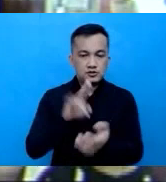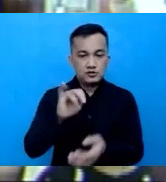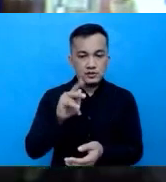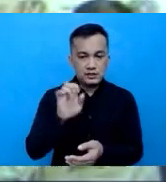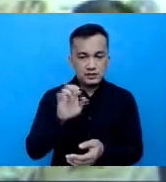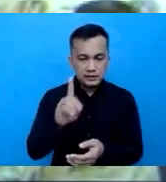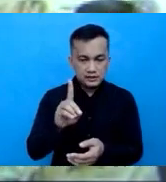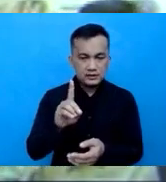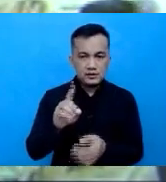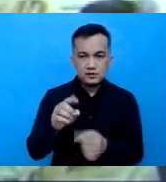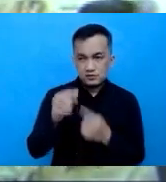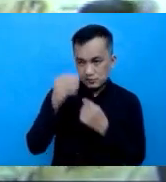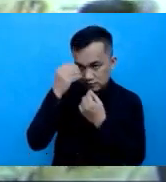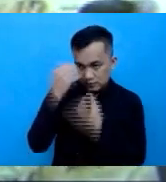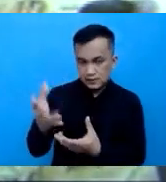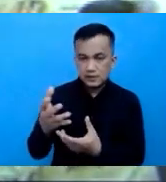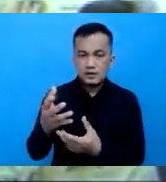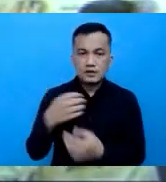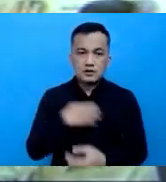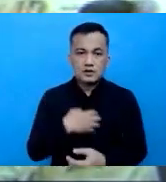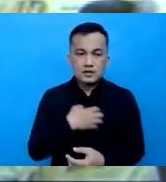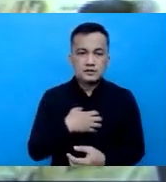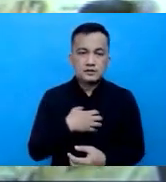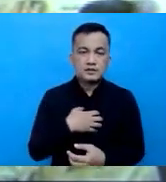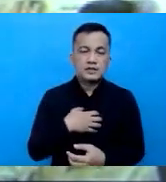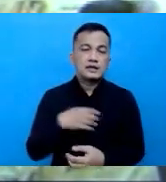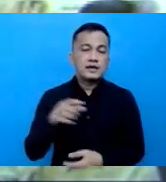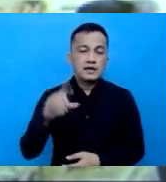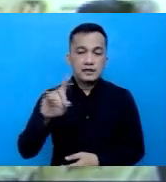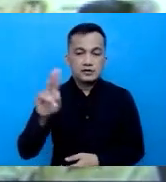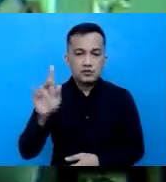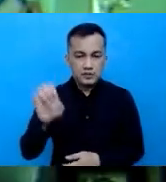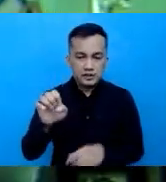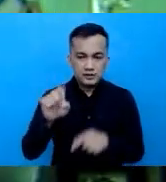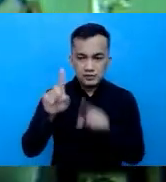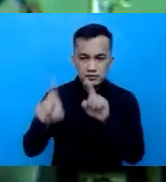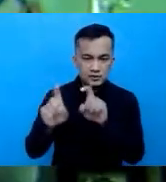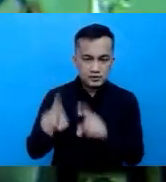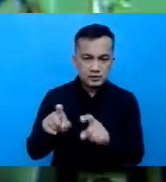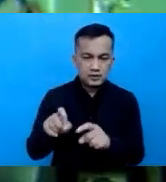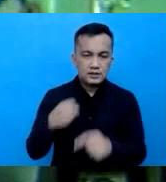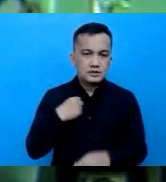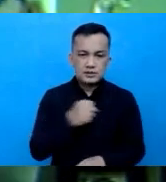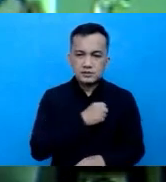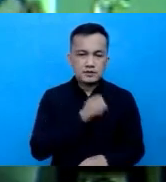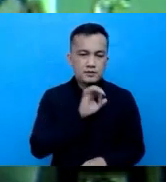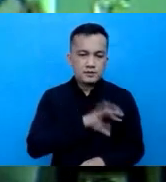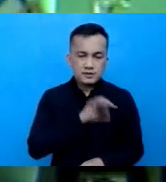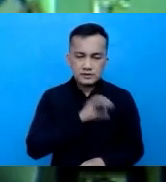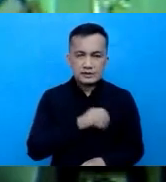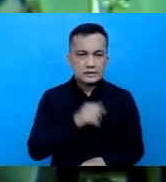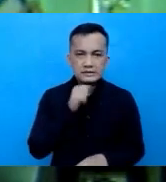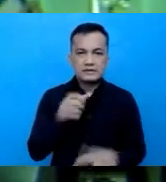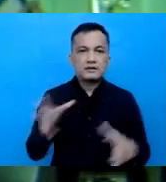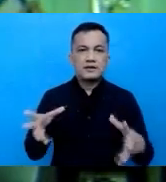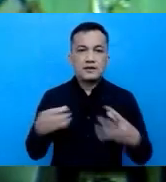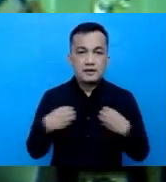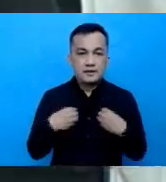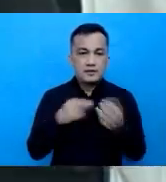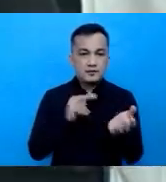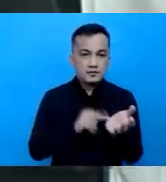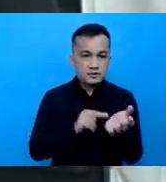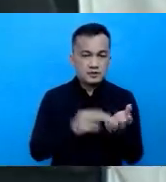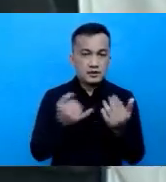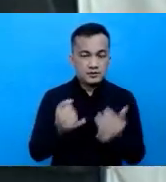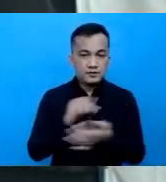Health Secretary Francisco Duque. Tumutok ang pagdinig ng Senado sa mga benepisyong hindi pa rin natatanggap ng health workers ngayong pandemya. Siningil